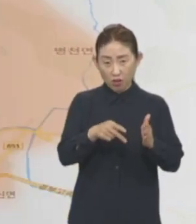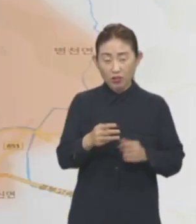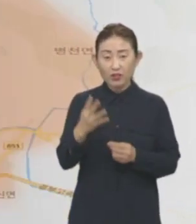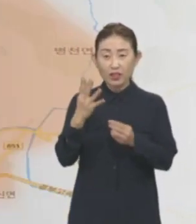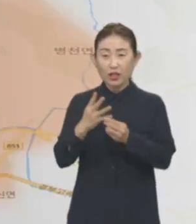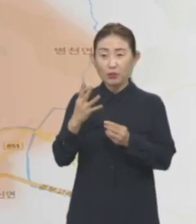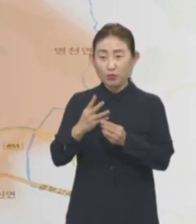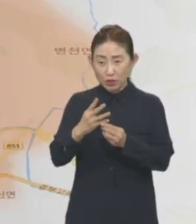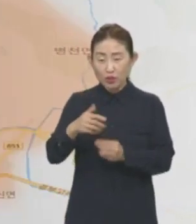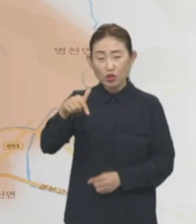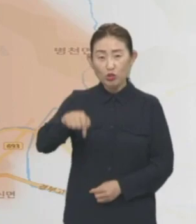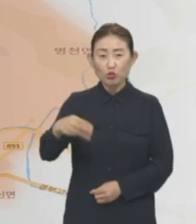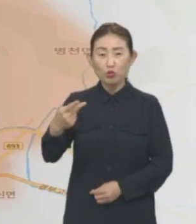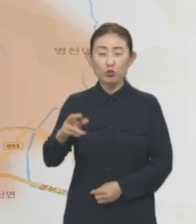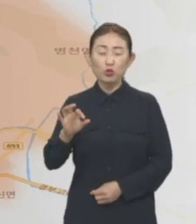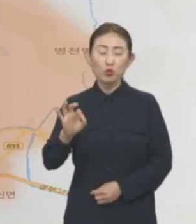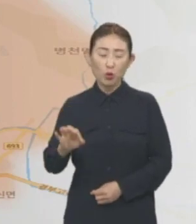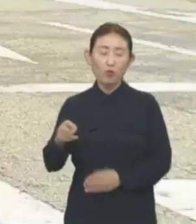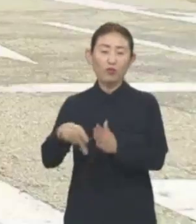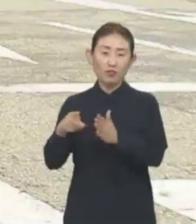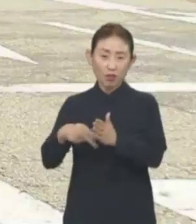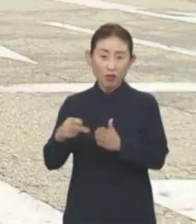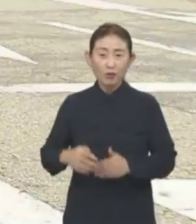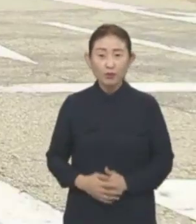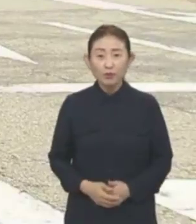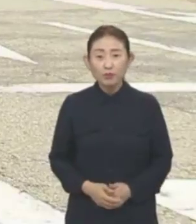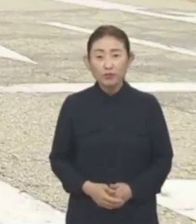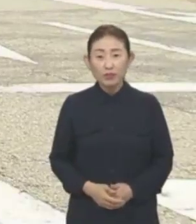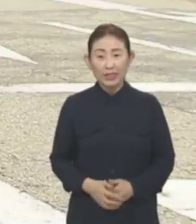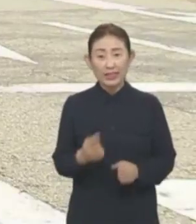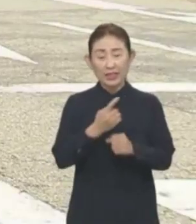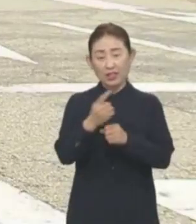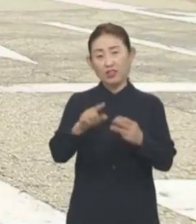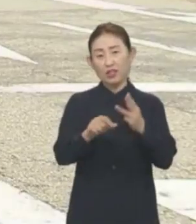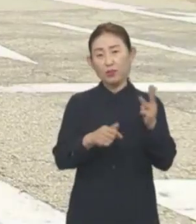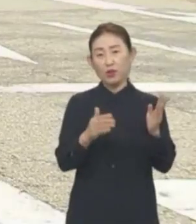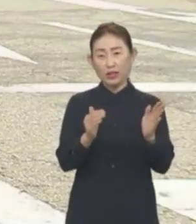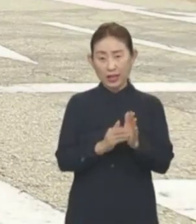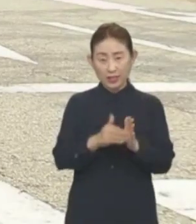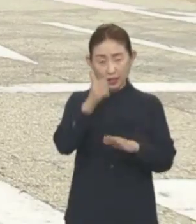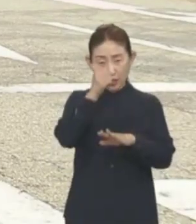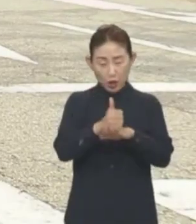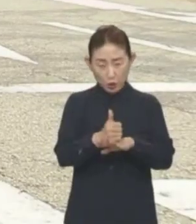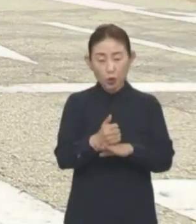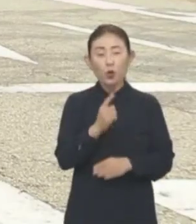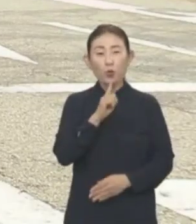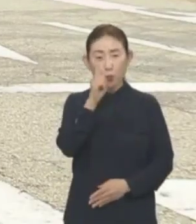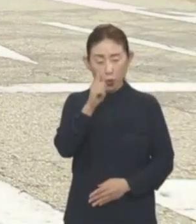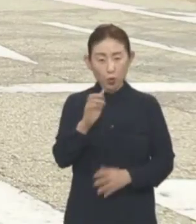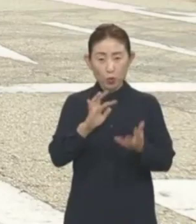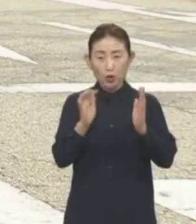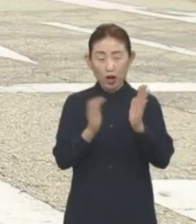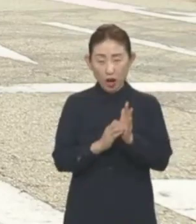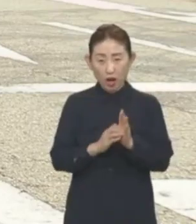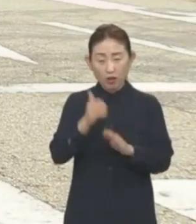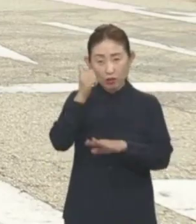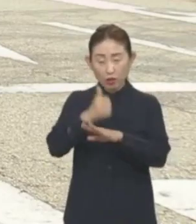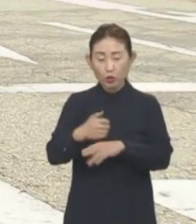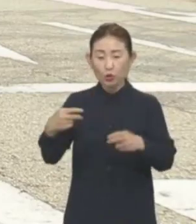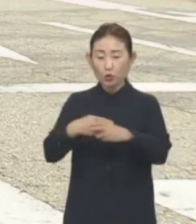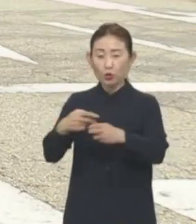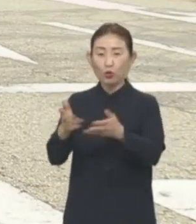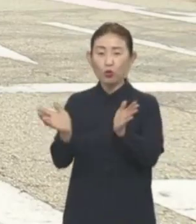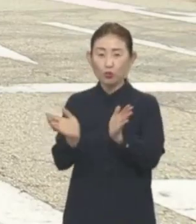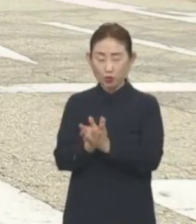청룡지구 도시개발사업에 따른 구룡역입니다. 천안시는 내년 3월까지 최종 보고회를 가진 뒤 국토교통부에 역